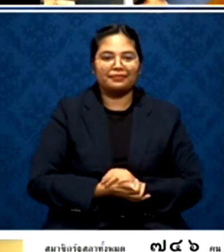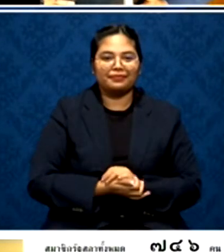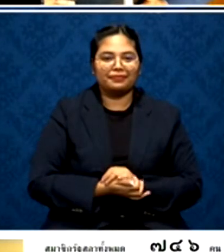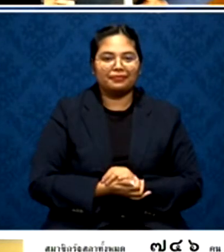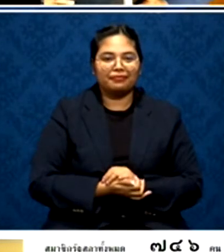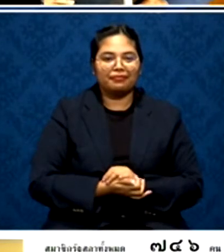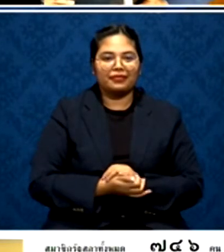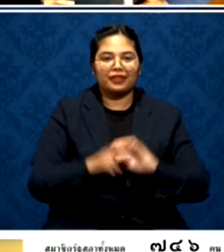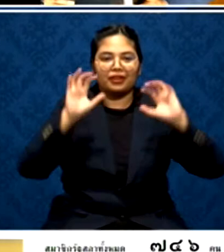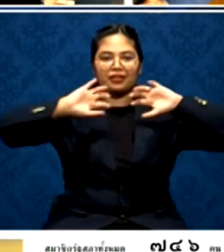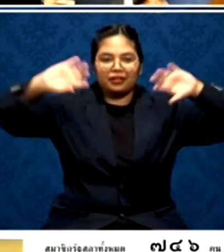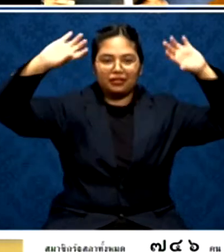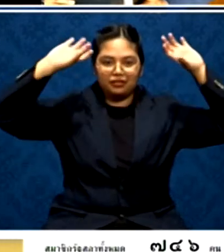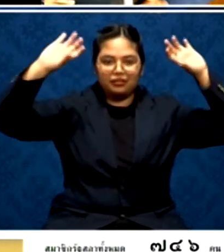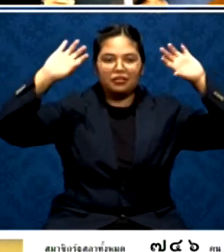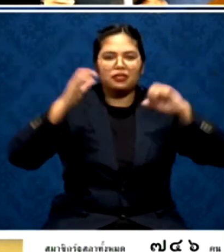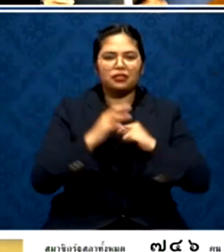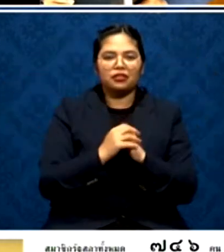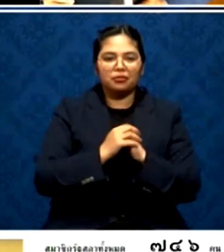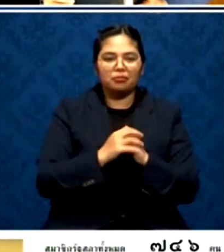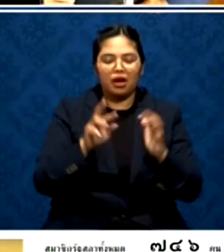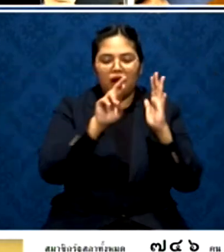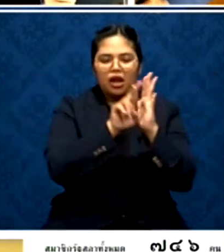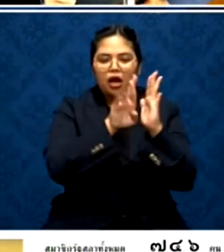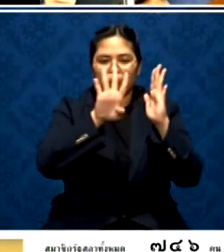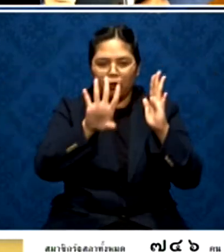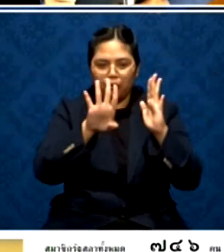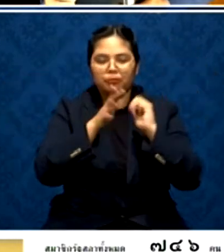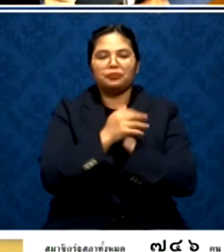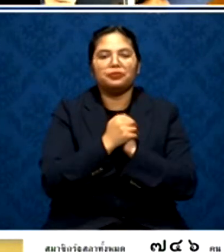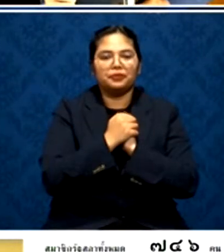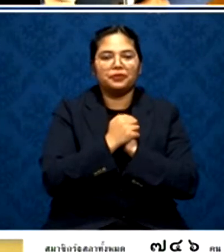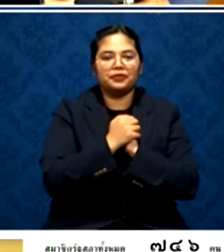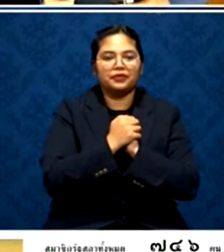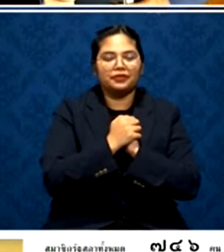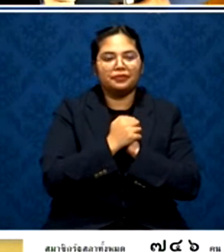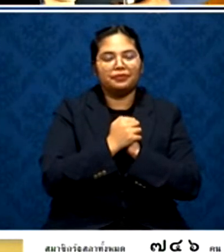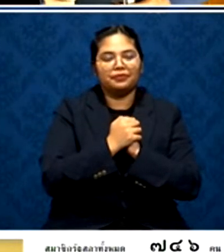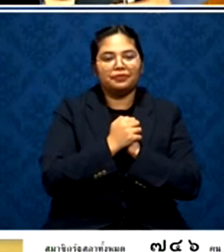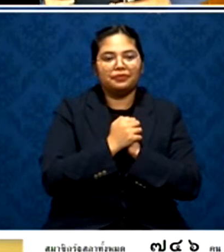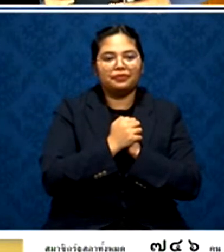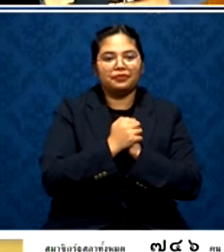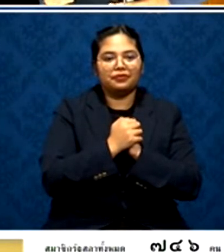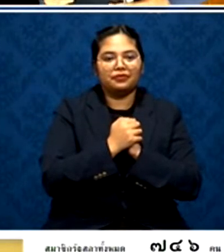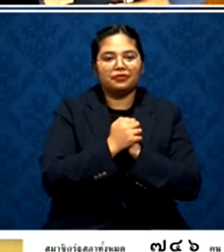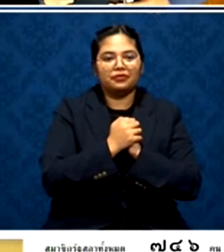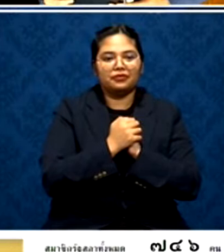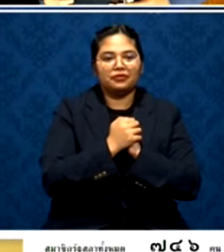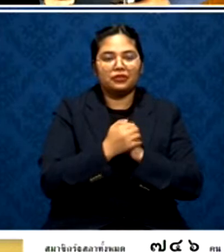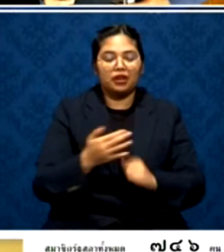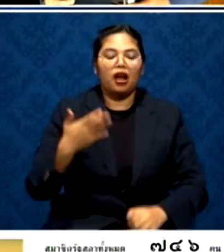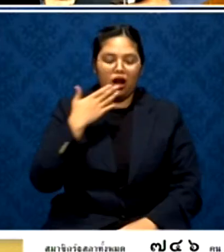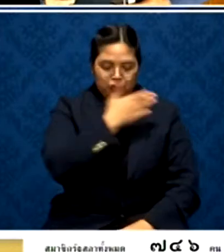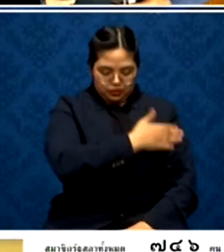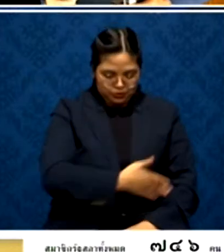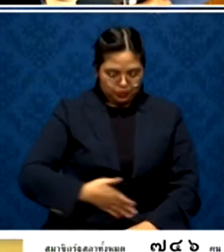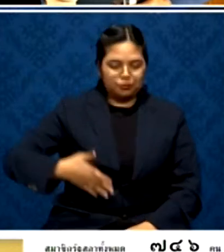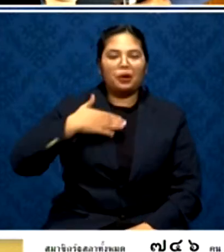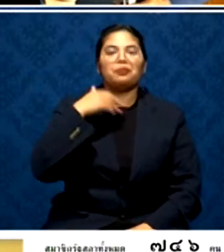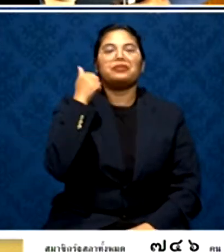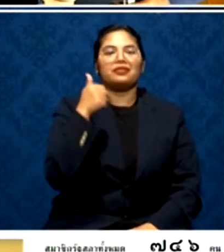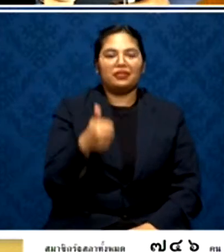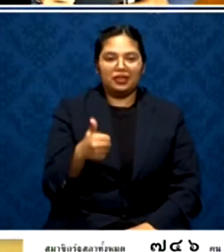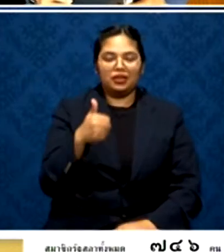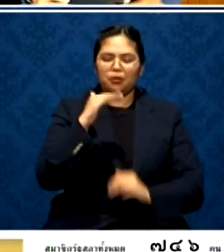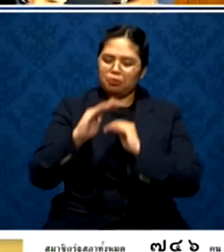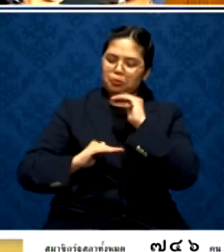ทยและรัฐบาลจะมุ่งเน้นการสร้างระบบสาธารณูปโภคให้เกิดสุขภาวะอนามัยที่ดีผ่านการ